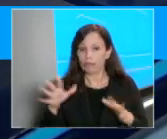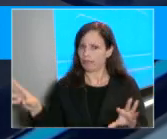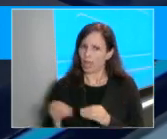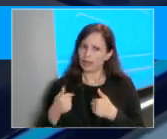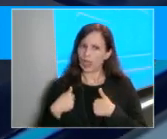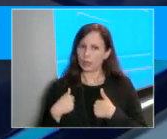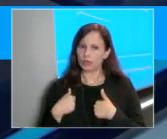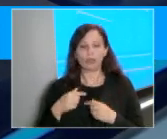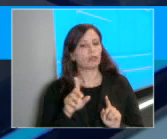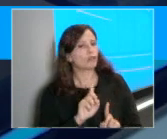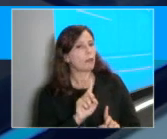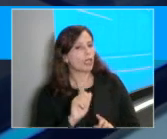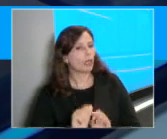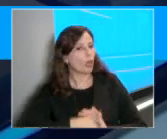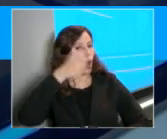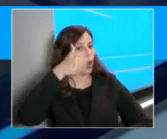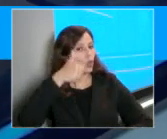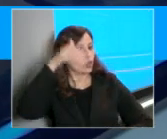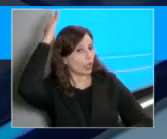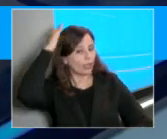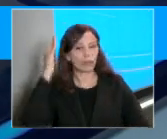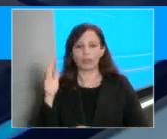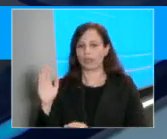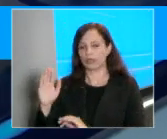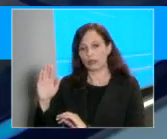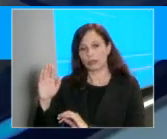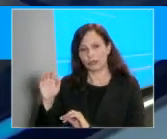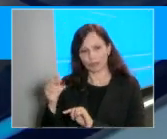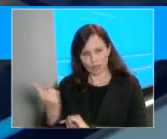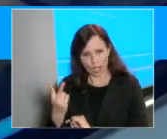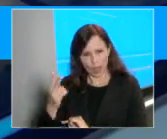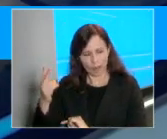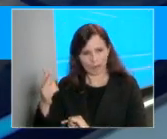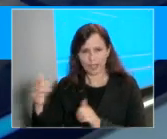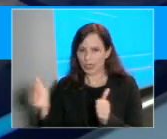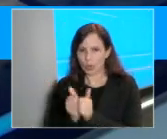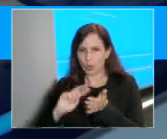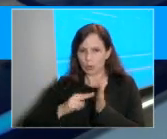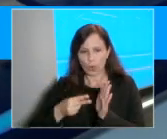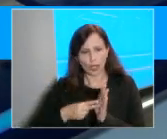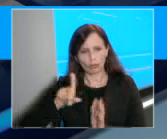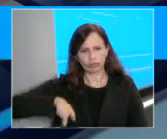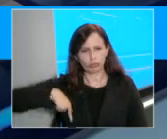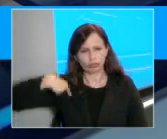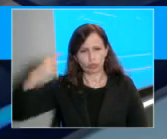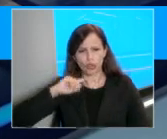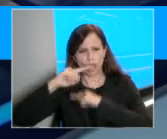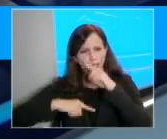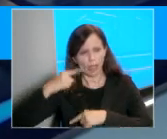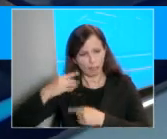ומי בראש, נפתלי בנט? תשמע, עידן, נפתלי בנט ואיילת שקד, זוגיות פוליטית ארוכת שנים, הם